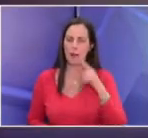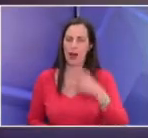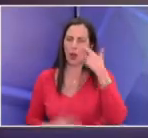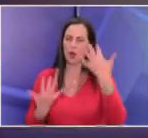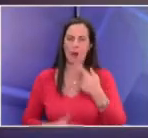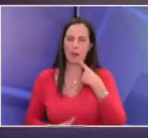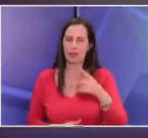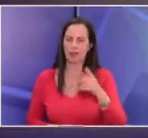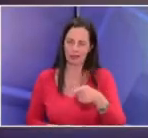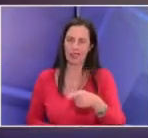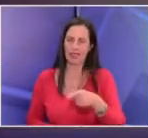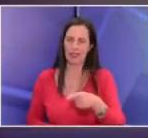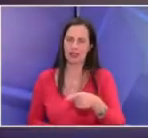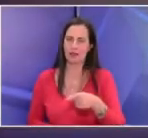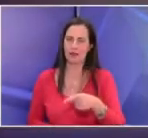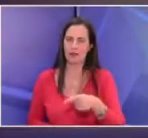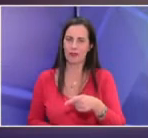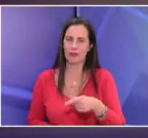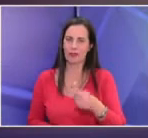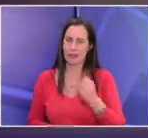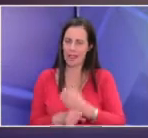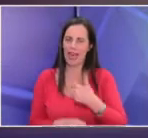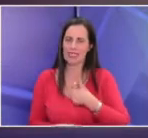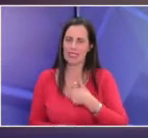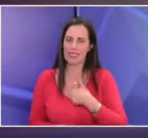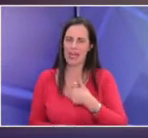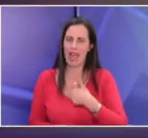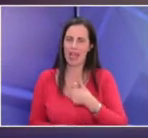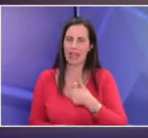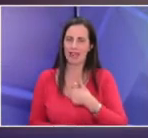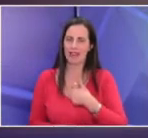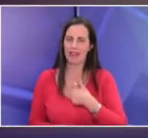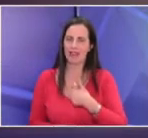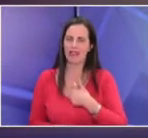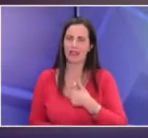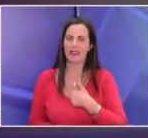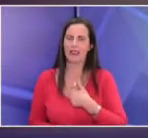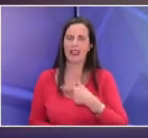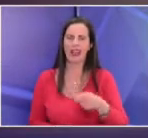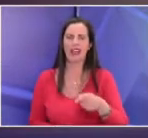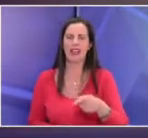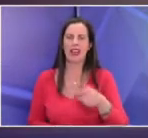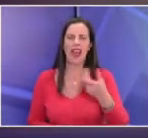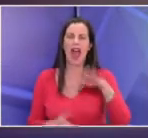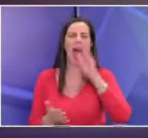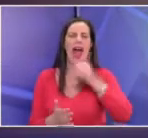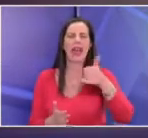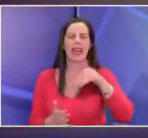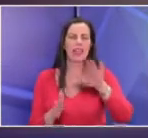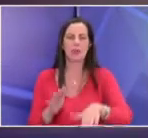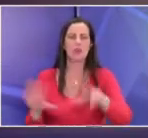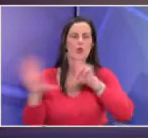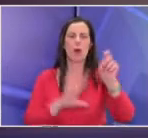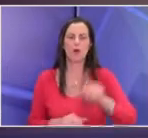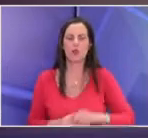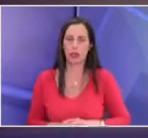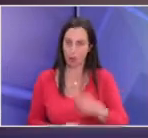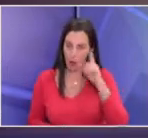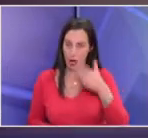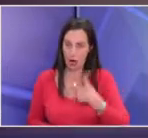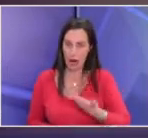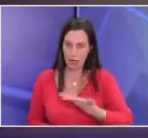זקן. אין פנסיות, לא יהיו פנסיות. קניתי אותו. בסדר? זה חנות עם שתי בסטות.